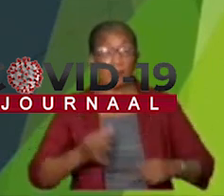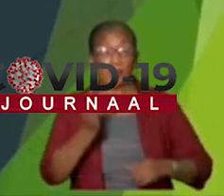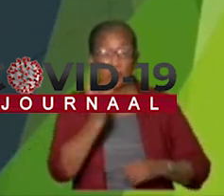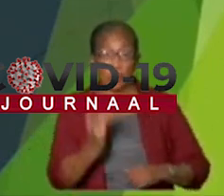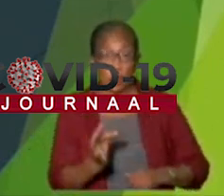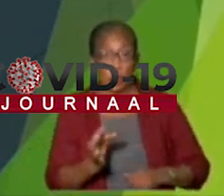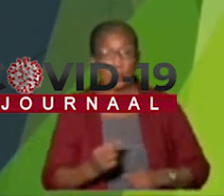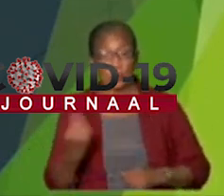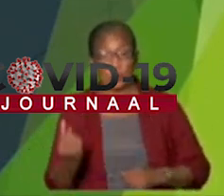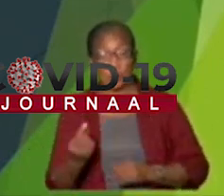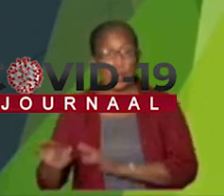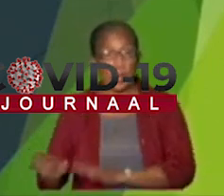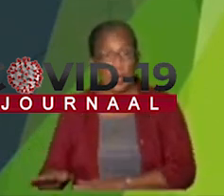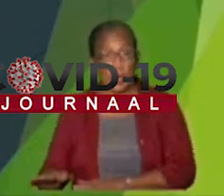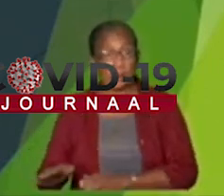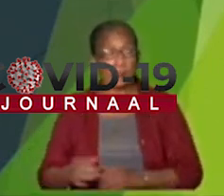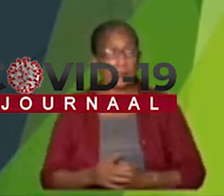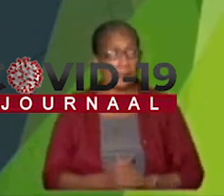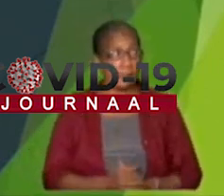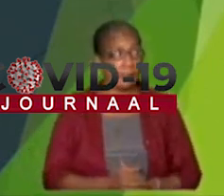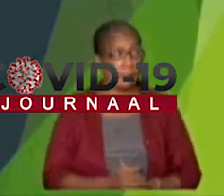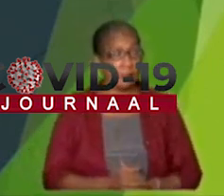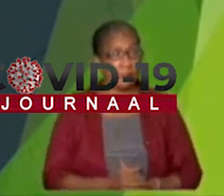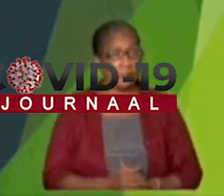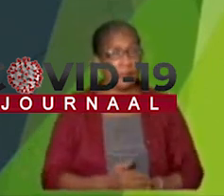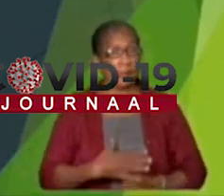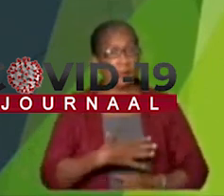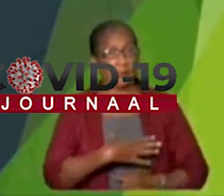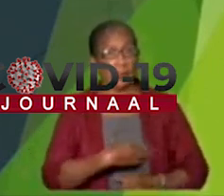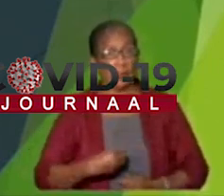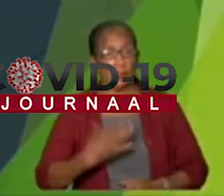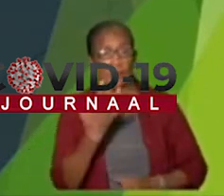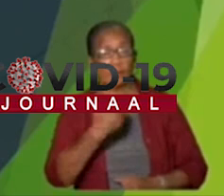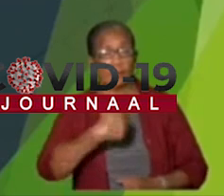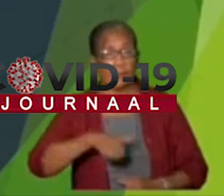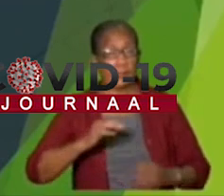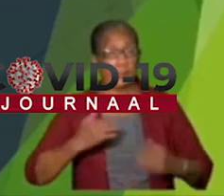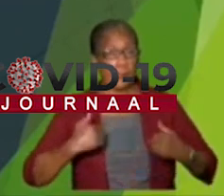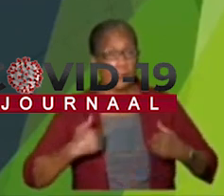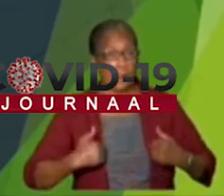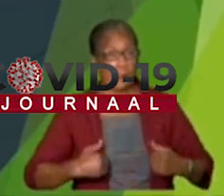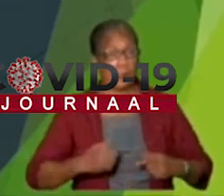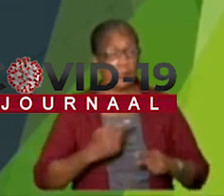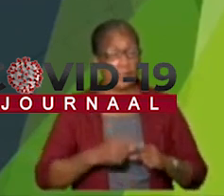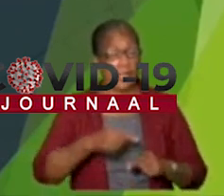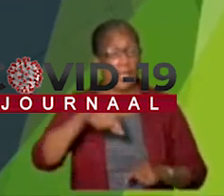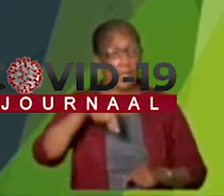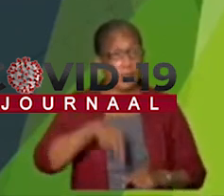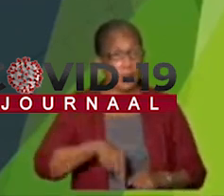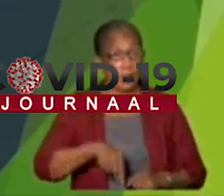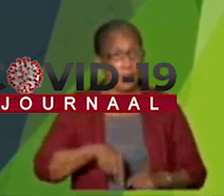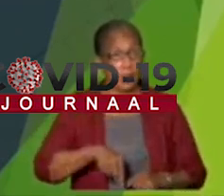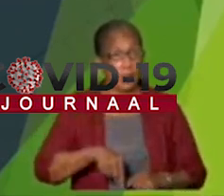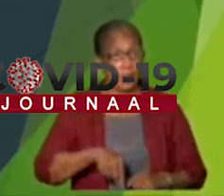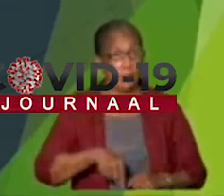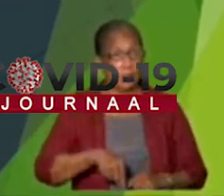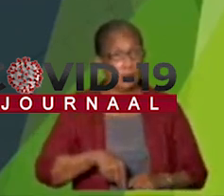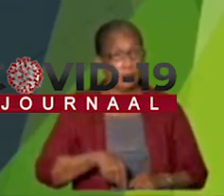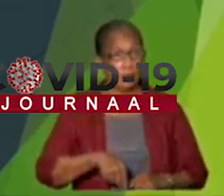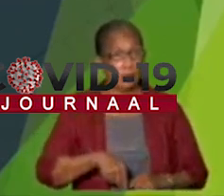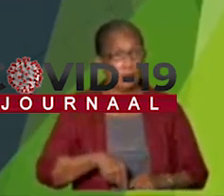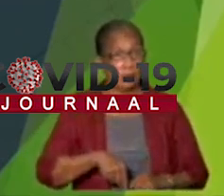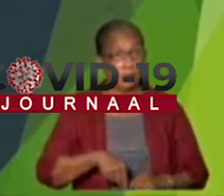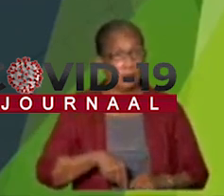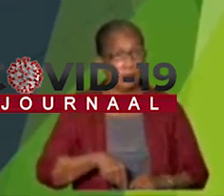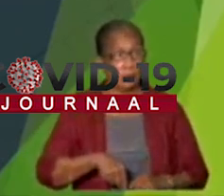thuisisolatie. In oktober waren dat ruim 6500 mensen. En op dit moment zien we dat het ongeveer 1800 mensen zijn. Ook